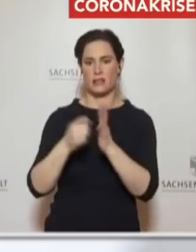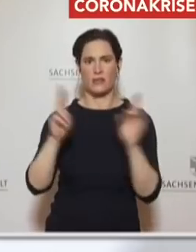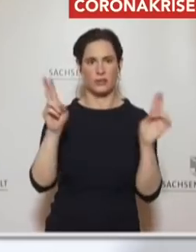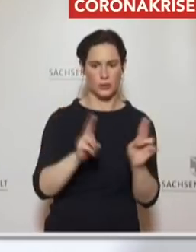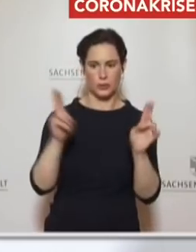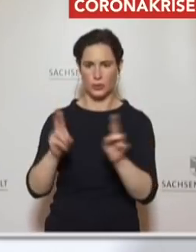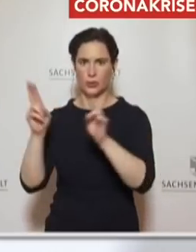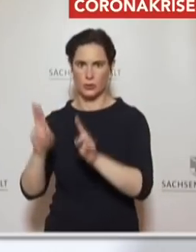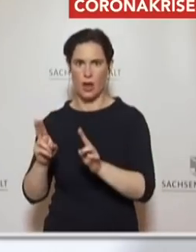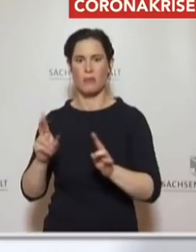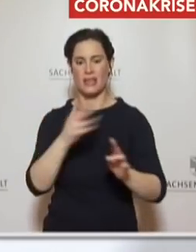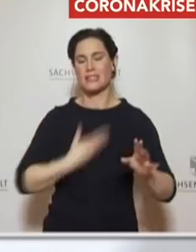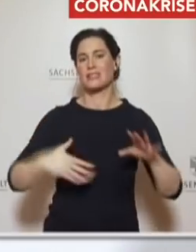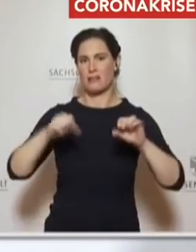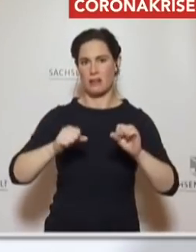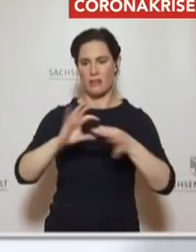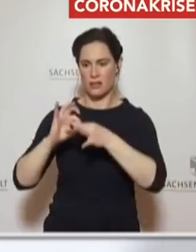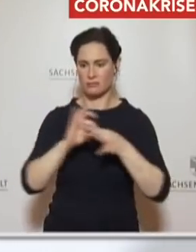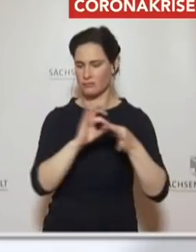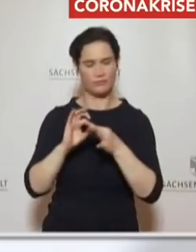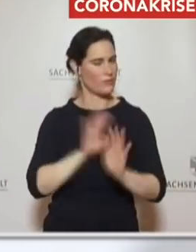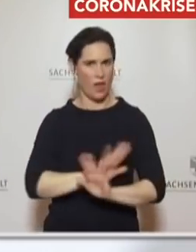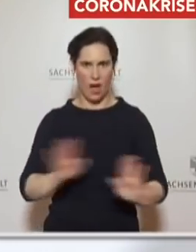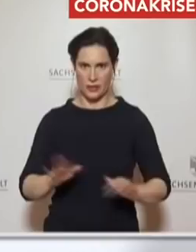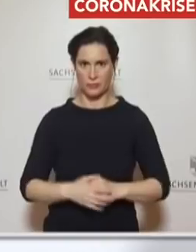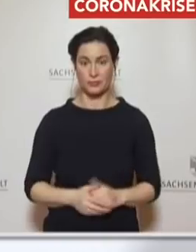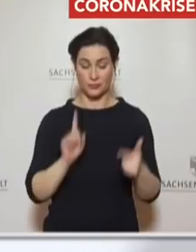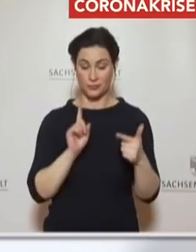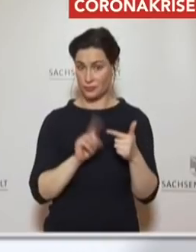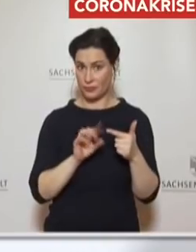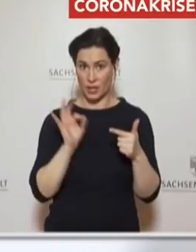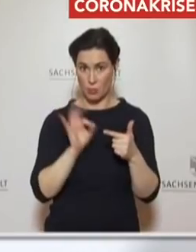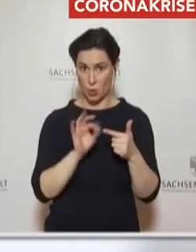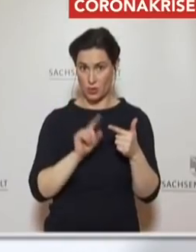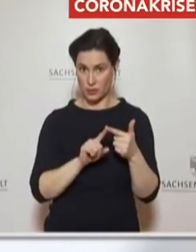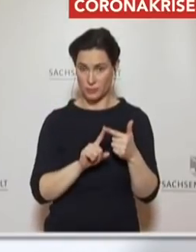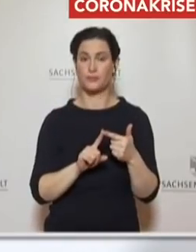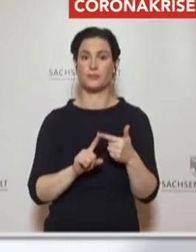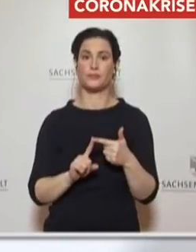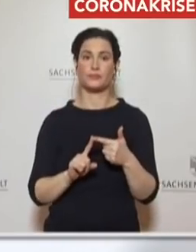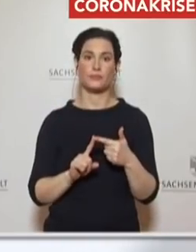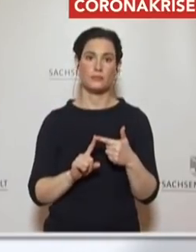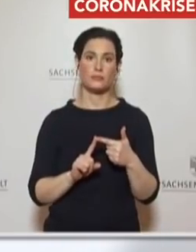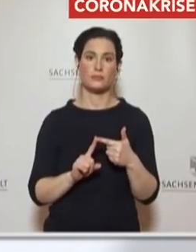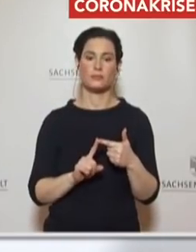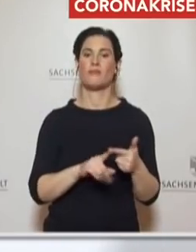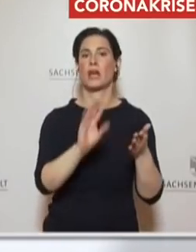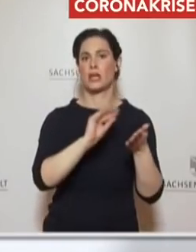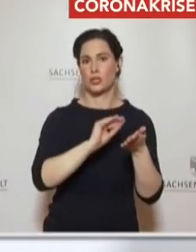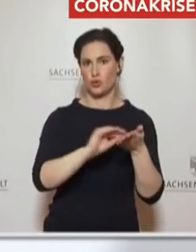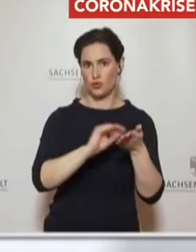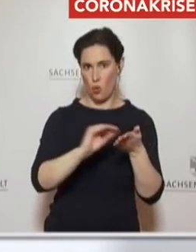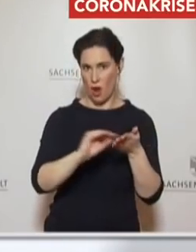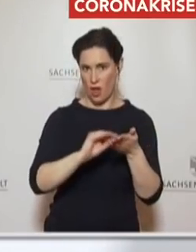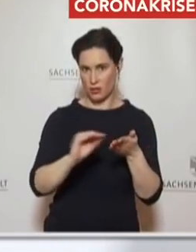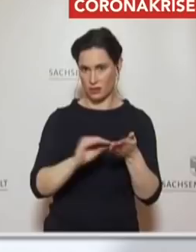aber landesbezogen greift dieses Instrument nicht. Das Zweite ist, dass wir ebenfalls die Schulen in